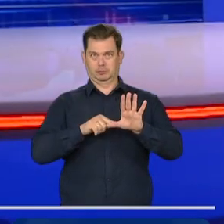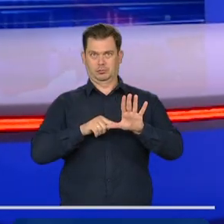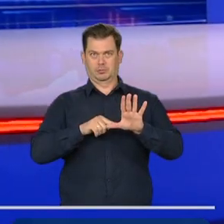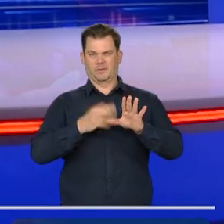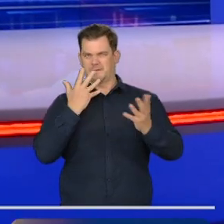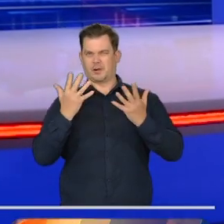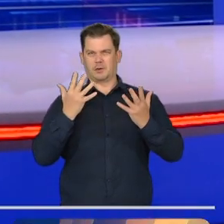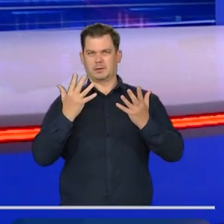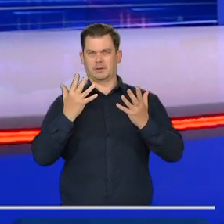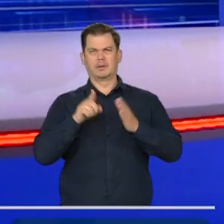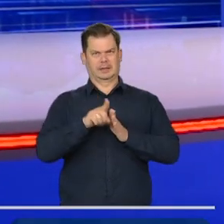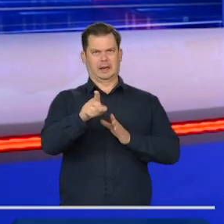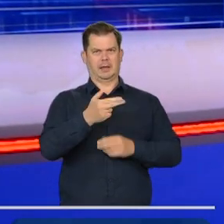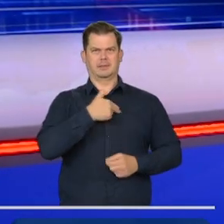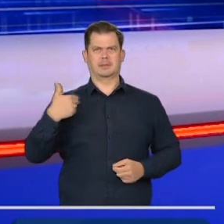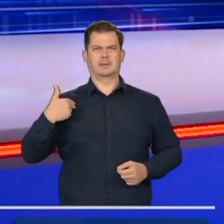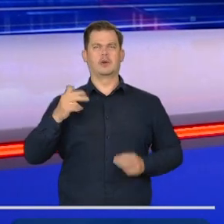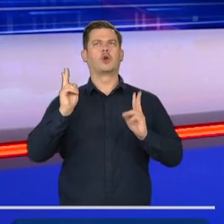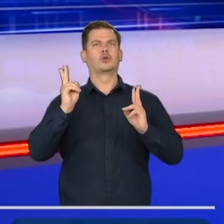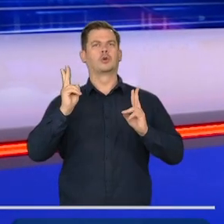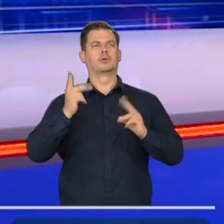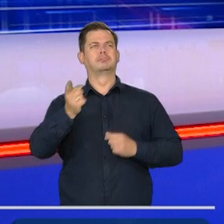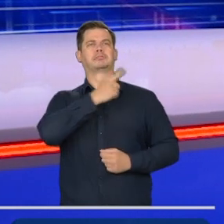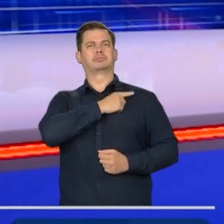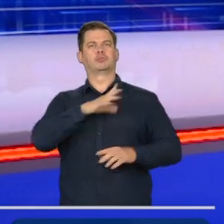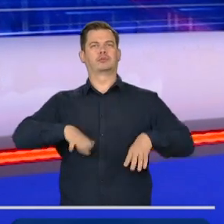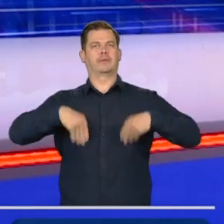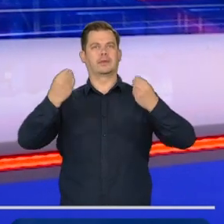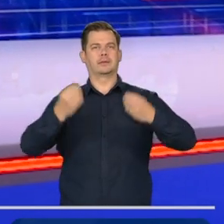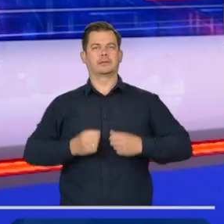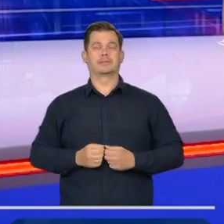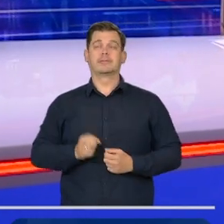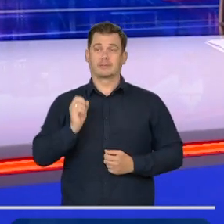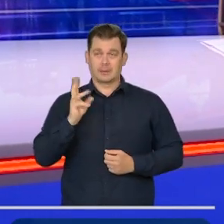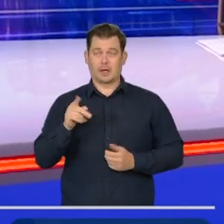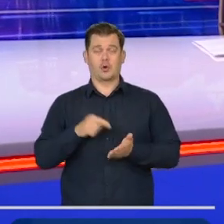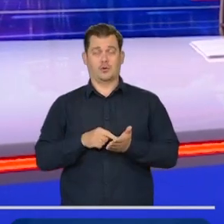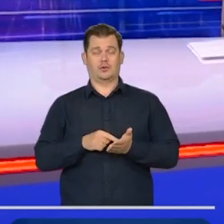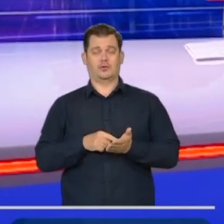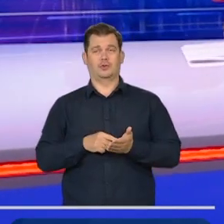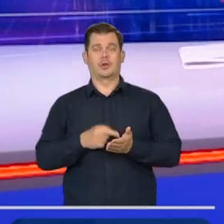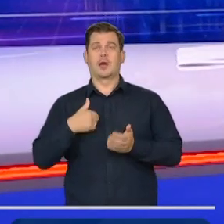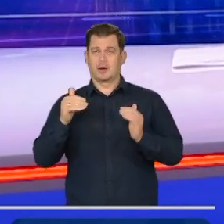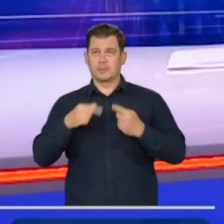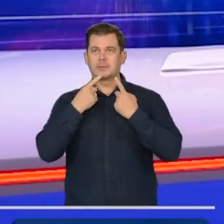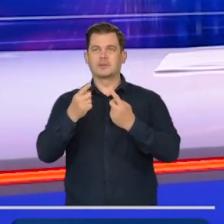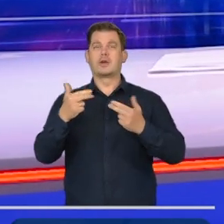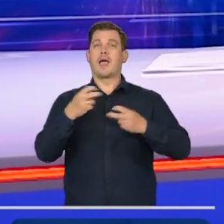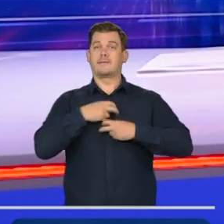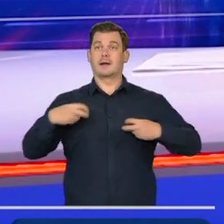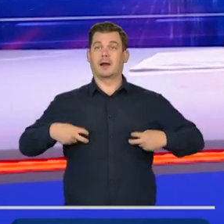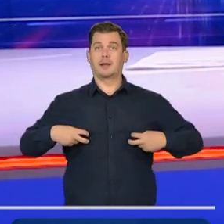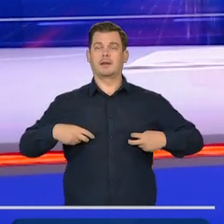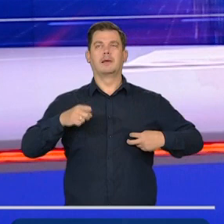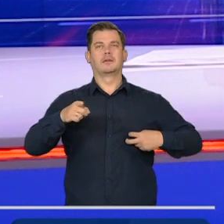wskazaniem dla nas do tego, kto może być świętym? Myślę, że tak. I to jest taka, bym powiedział, Ewangelia, która